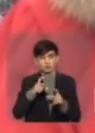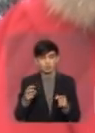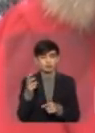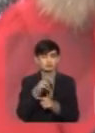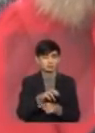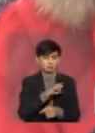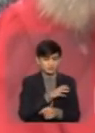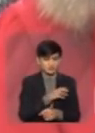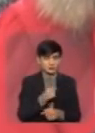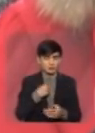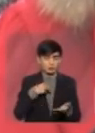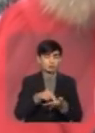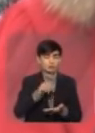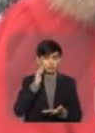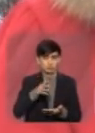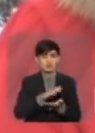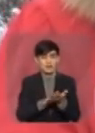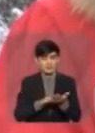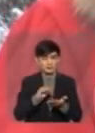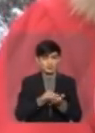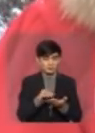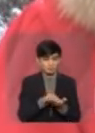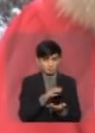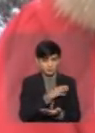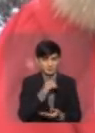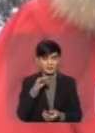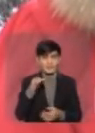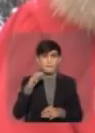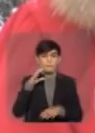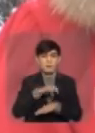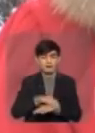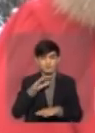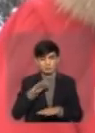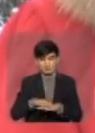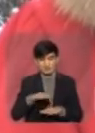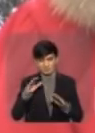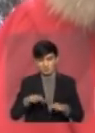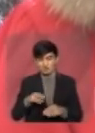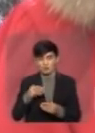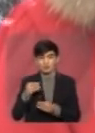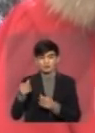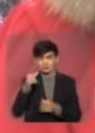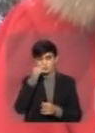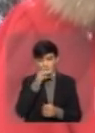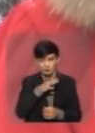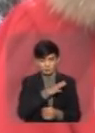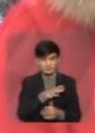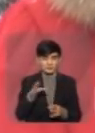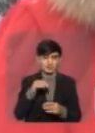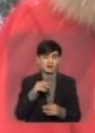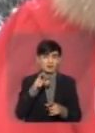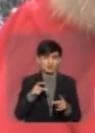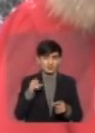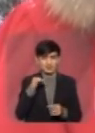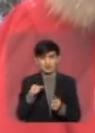арыз жазып, қарастырып, сосын кейбірлеу банктан төлеуі өткен жоқ, төлеу жағдайы жаман болды, өтелмеді.